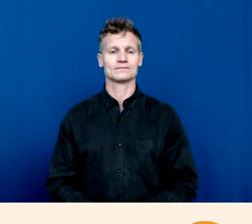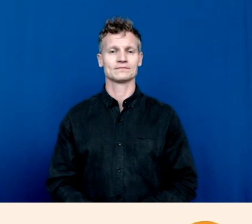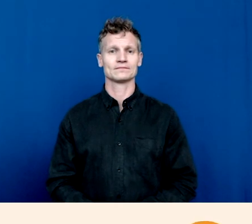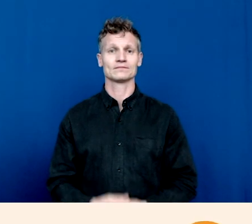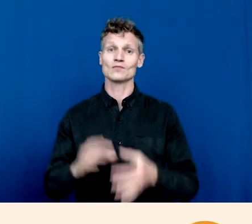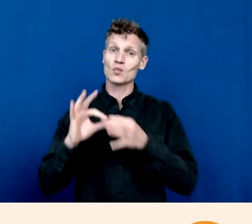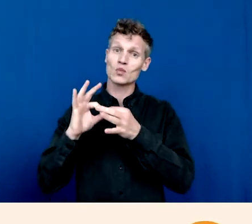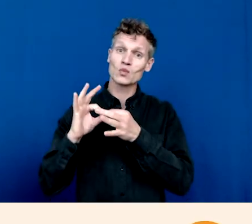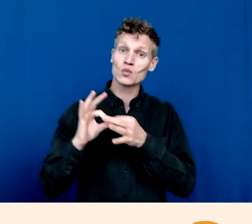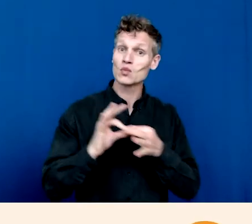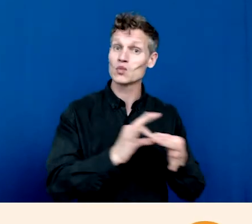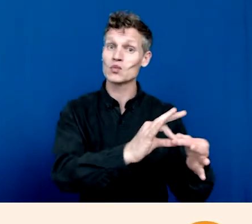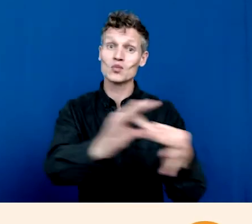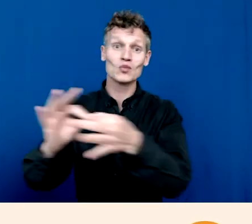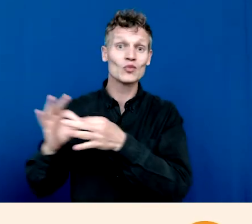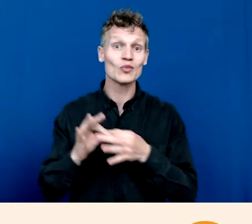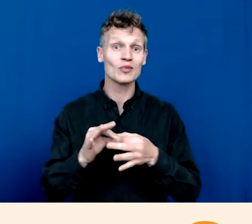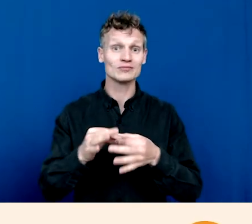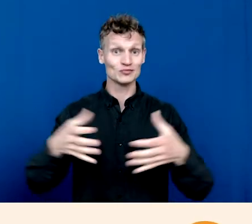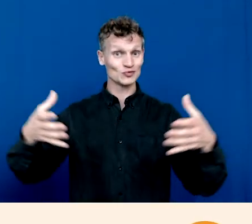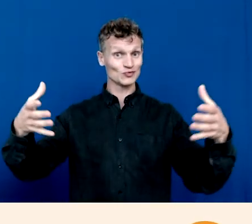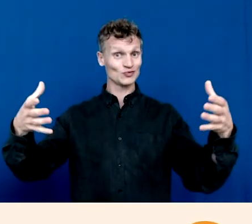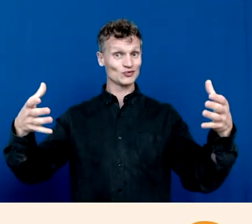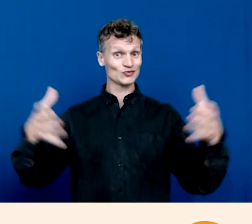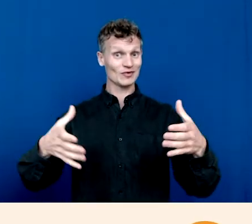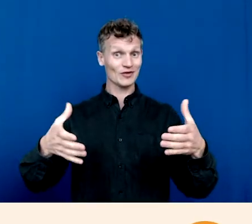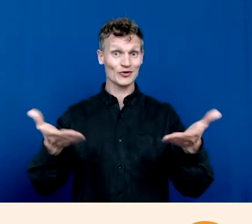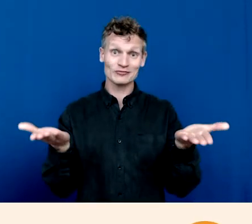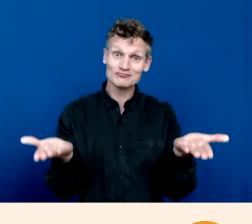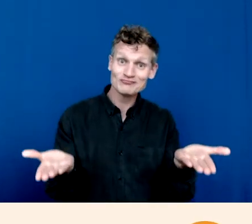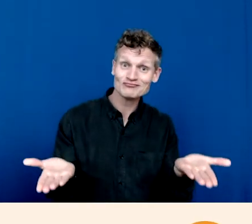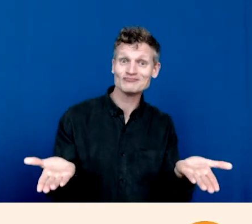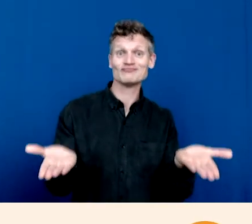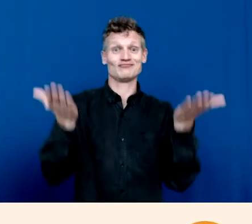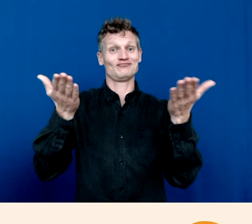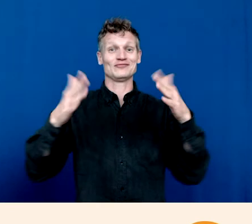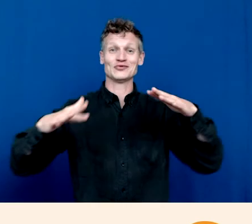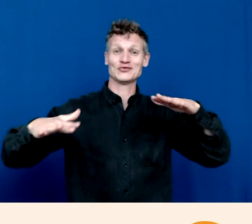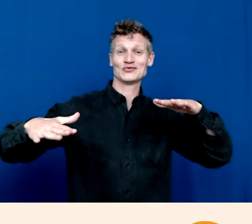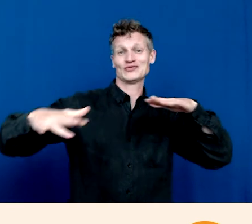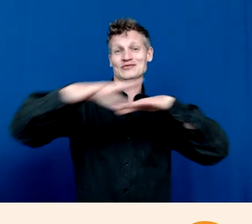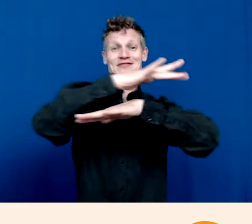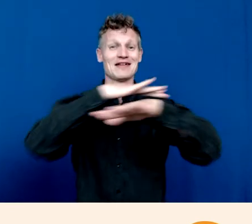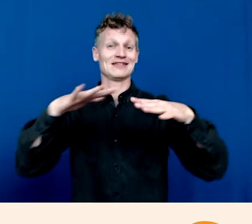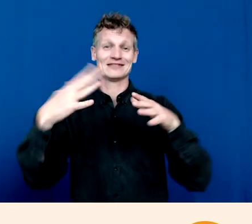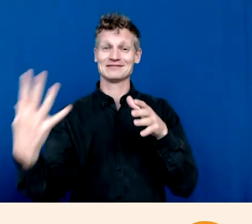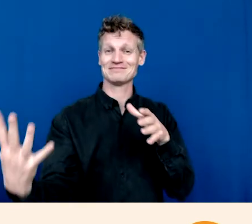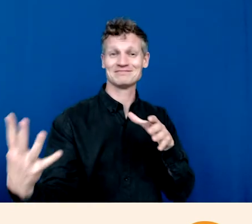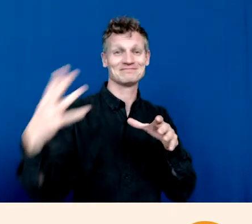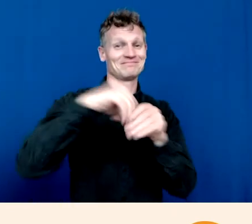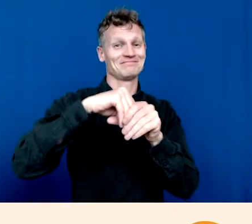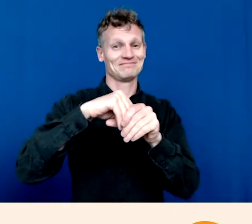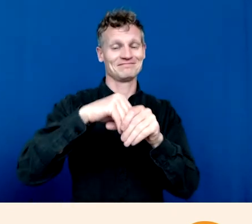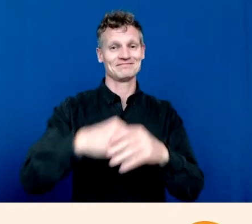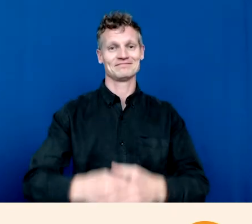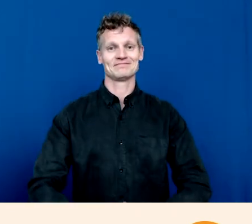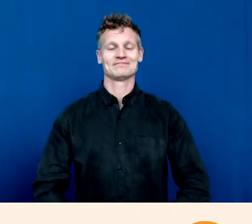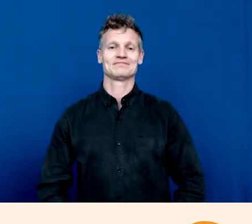Coopérez avec nous. Ensemble, nous pouvons construire une société plus inclusive.